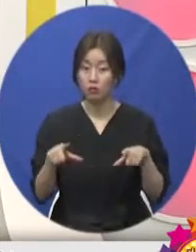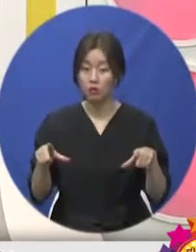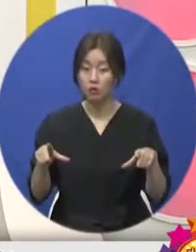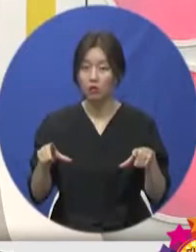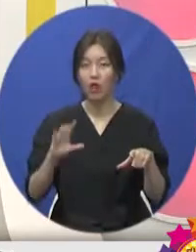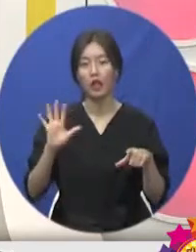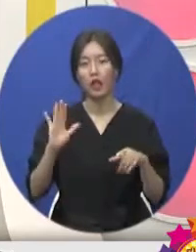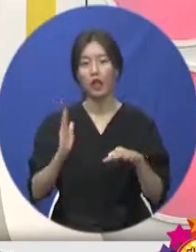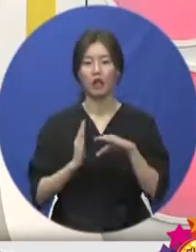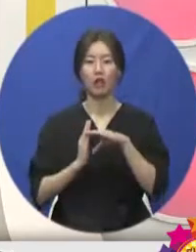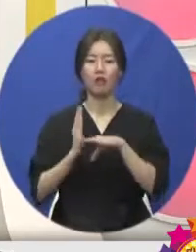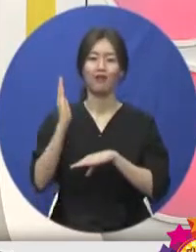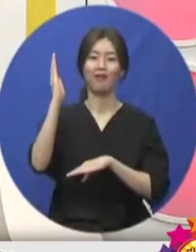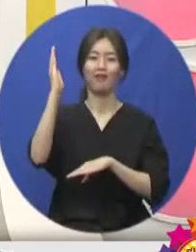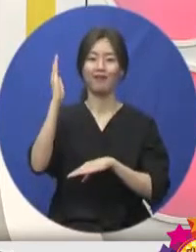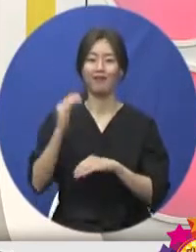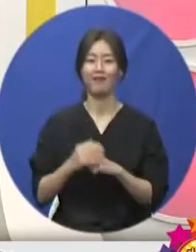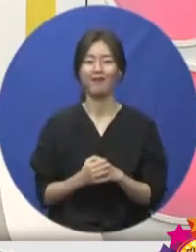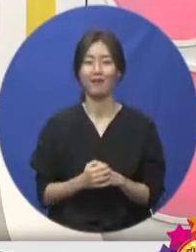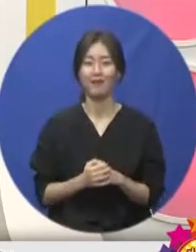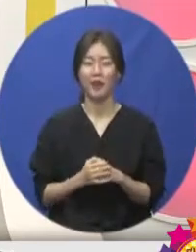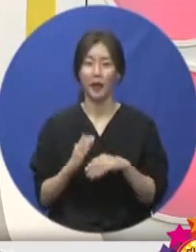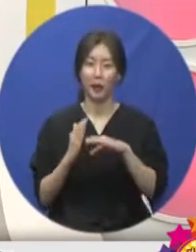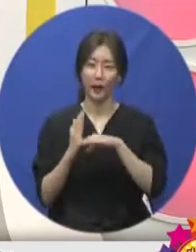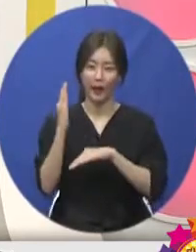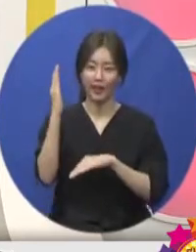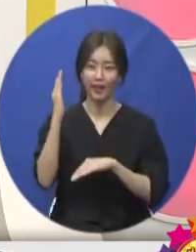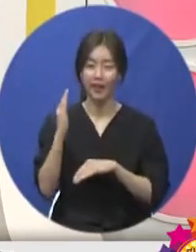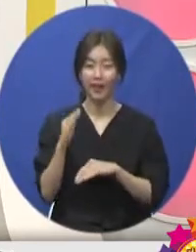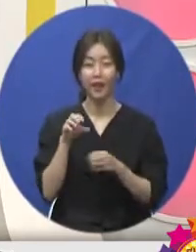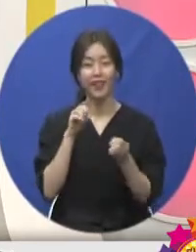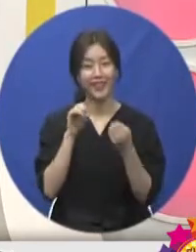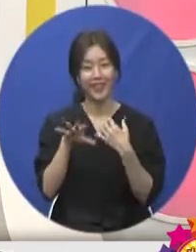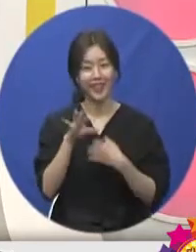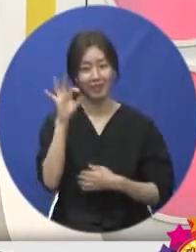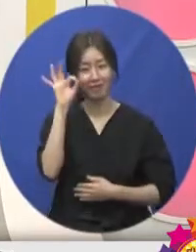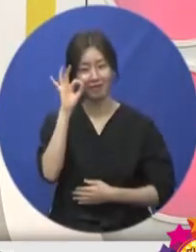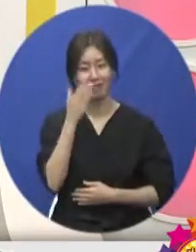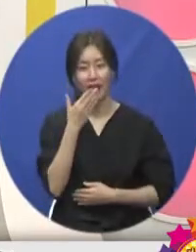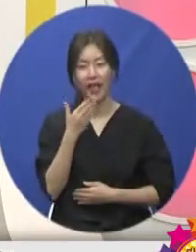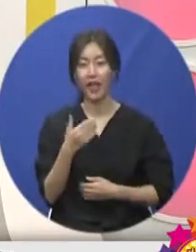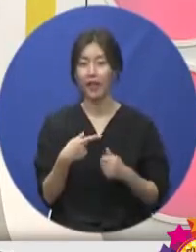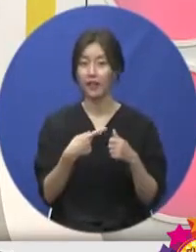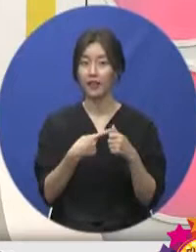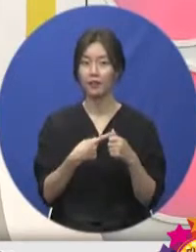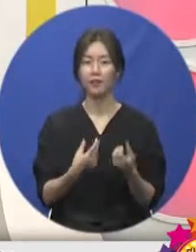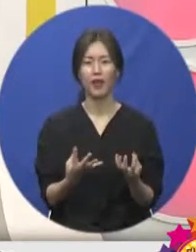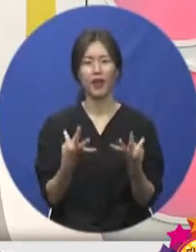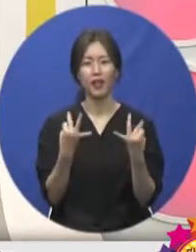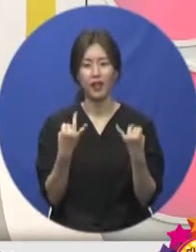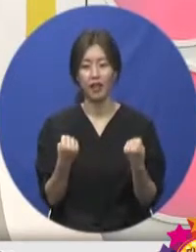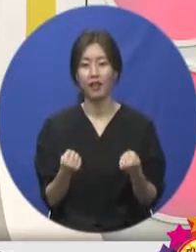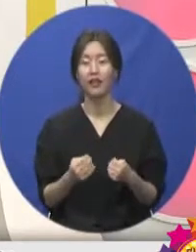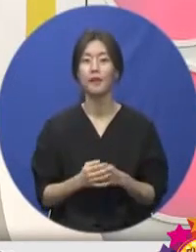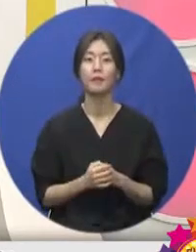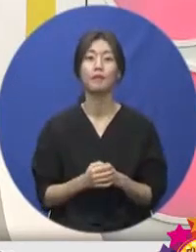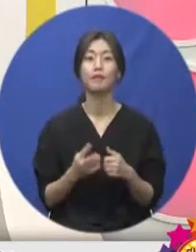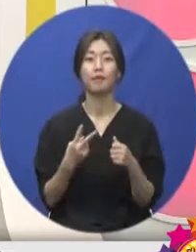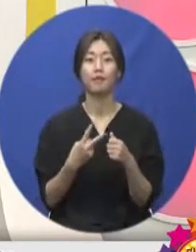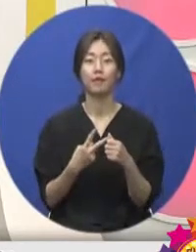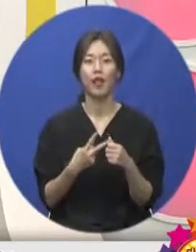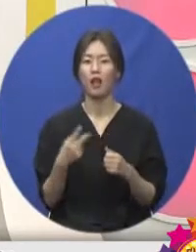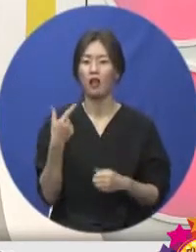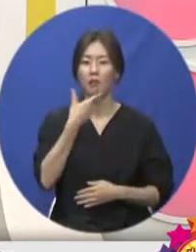정도가 일정 수준을 넘었다. 이 뜻인데 여기에 딱 답이 있네. 자, 1번 보기입니다. 1번 많다.